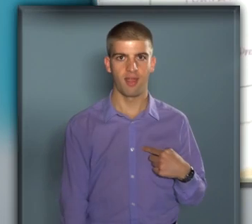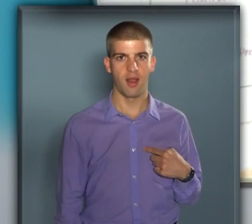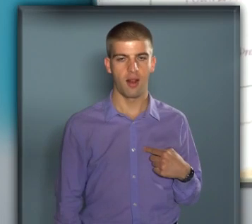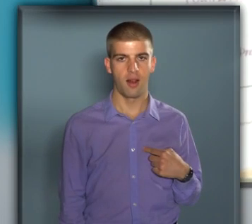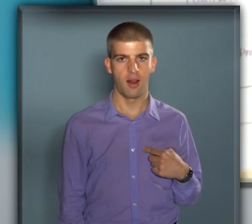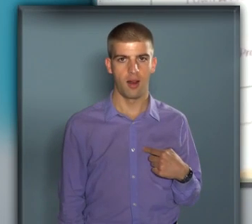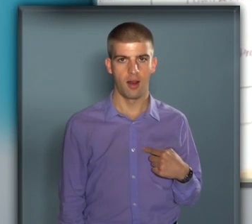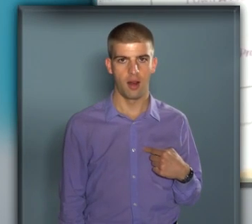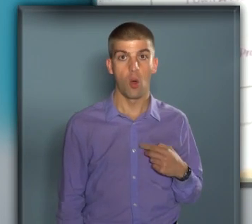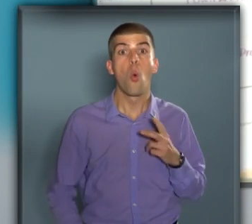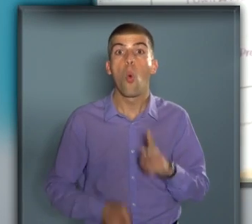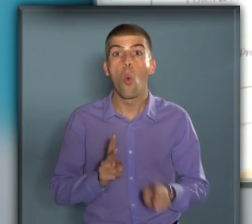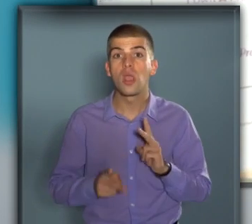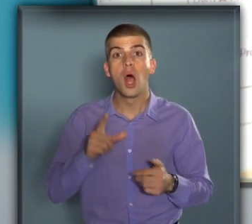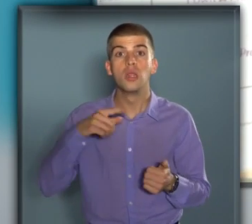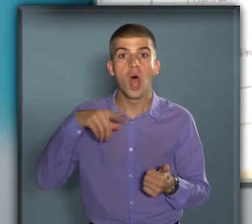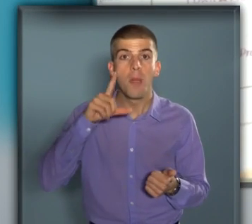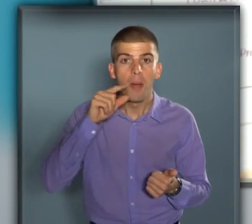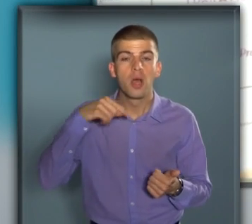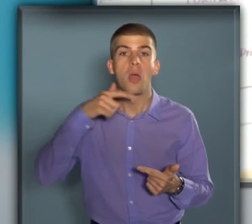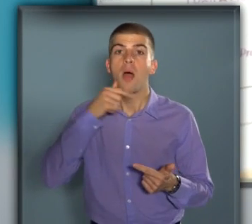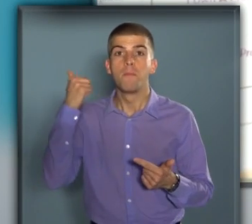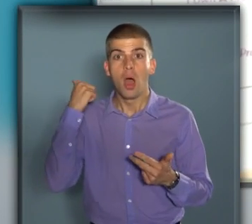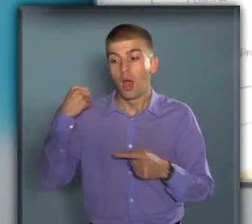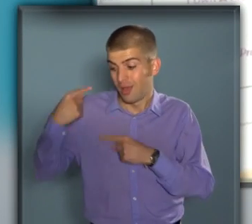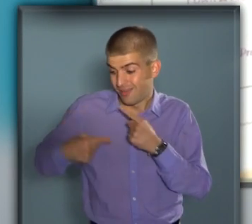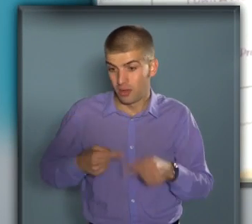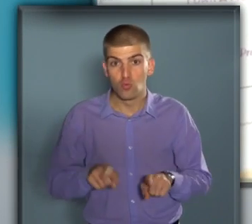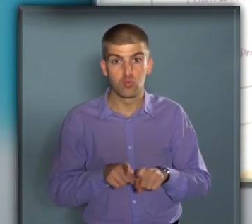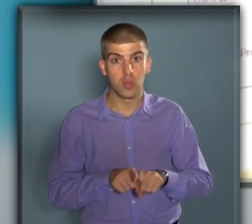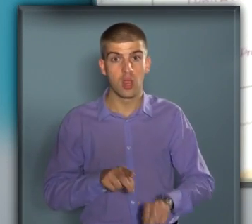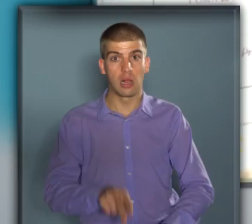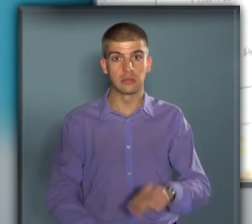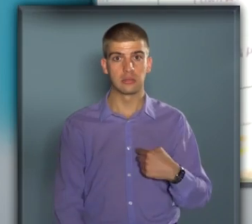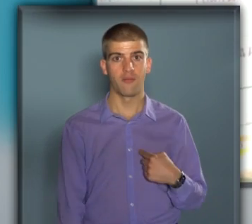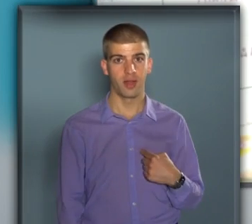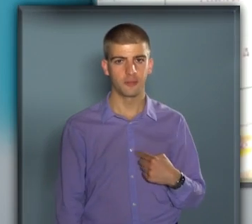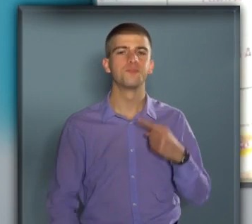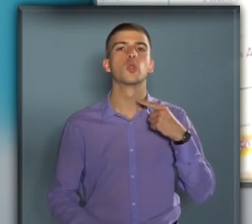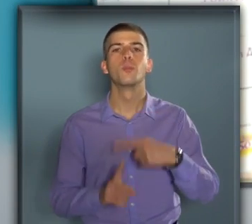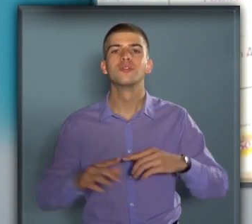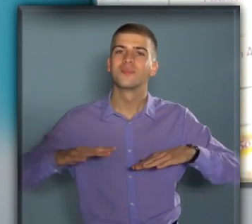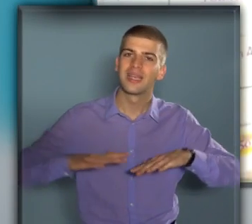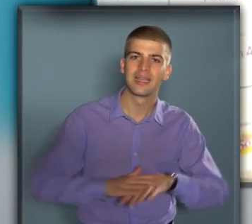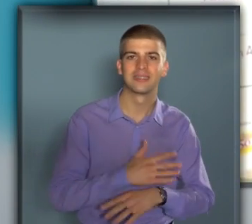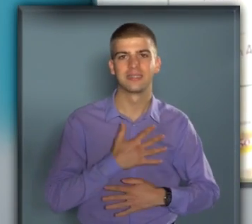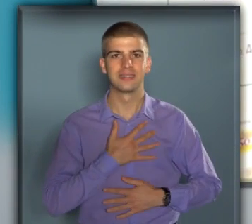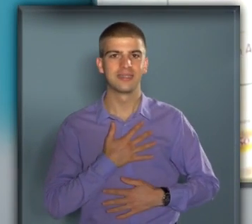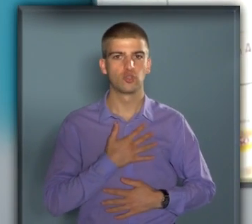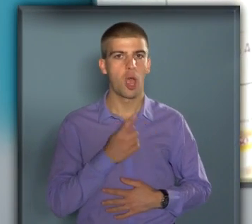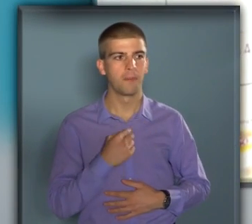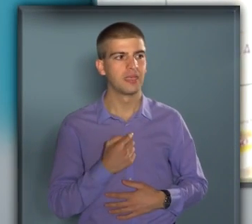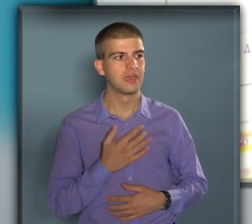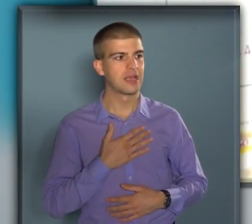a gyerekekhez. De ami talán még fontosabb ebből, hogy elkezdünk viszonyulni azokhoz az érzelmeinkhez, amik minket